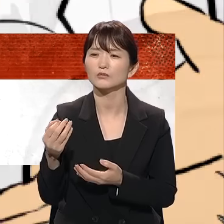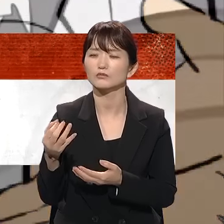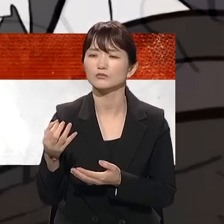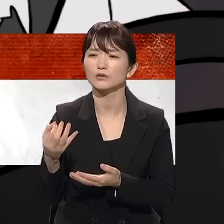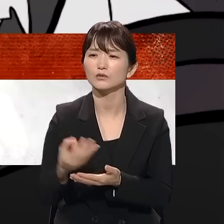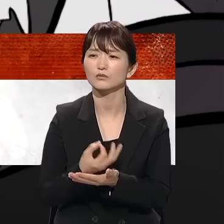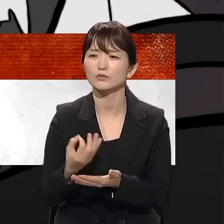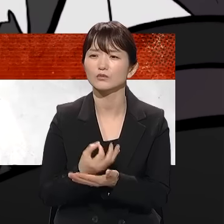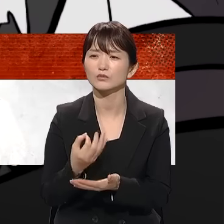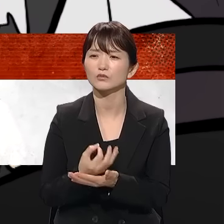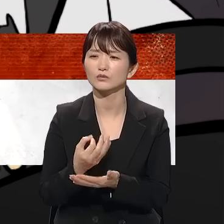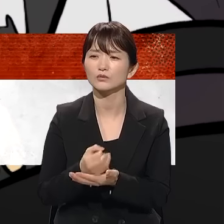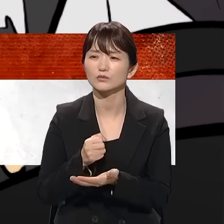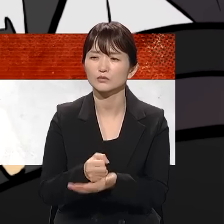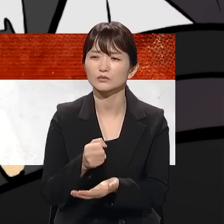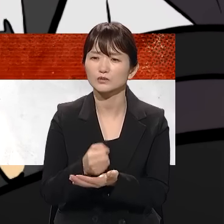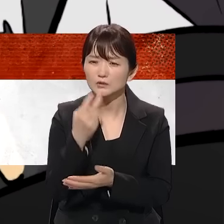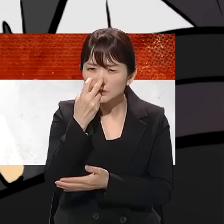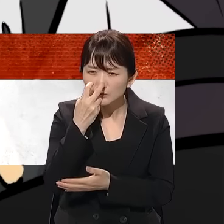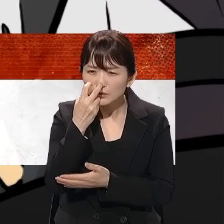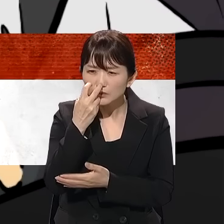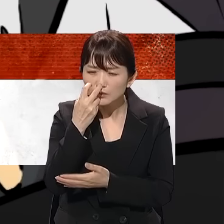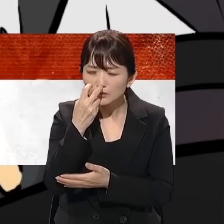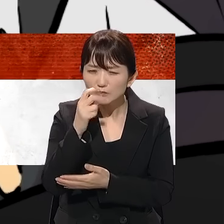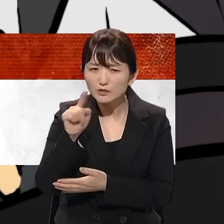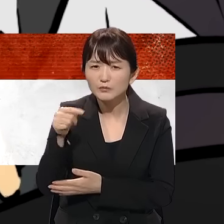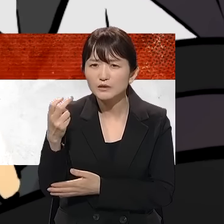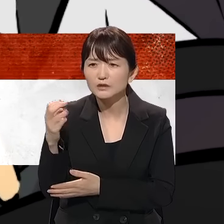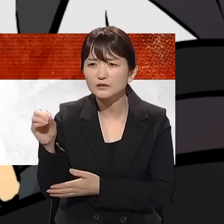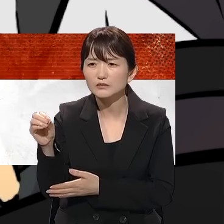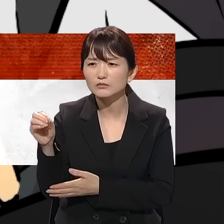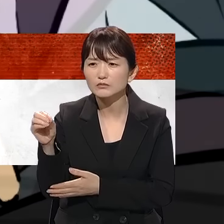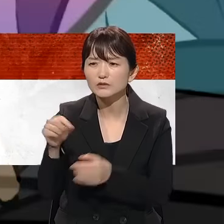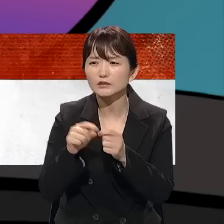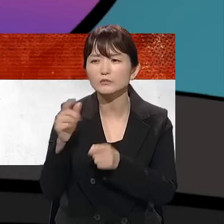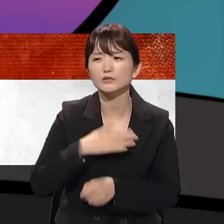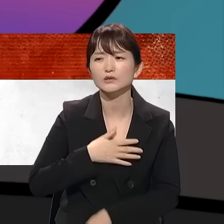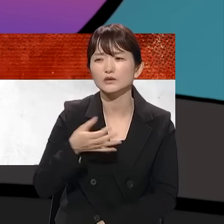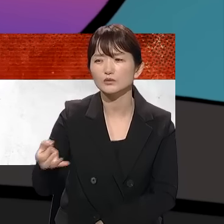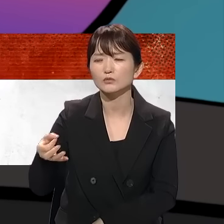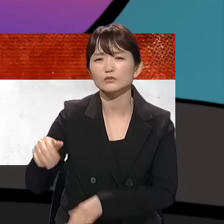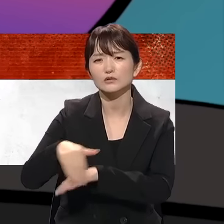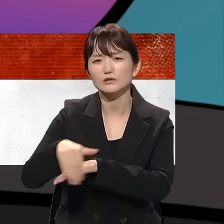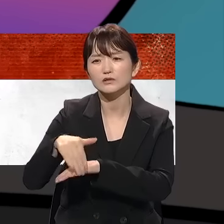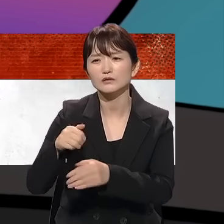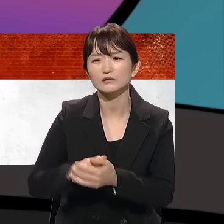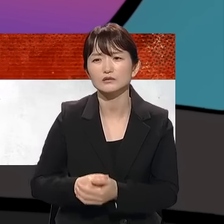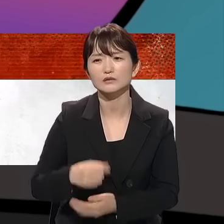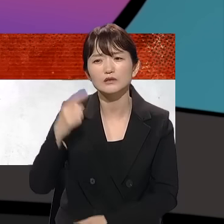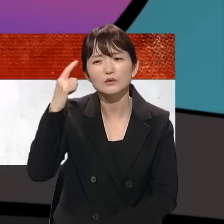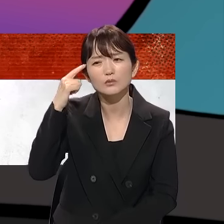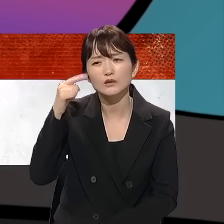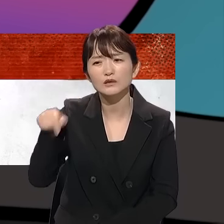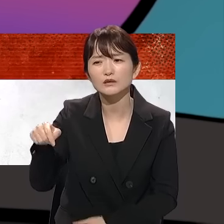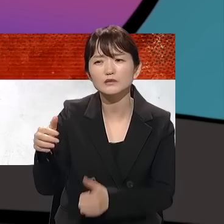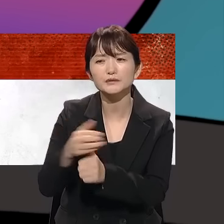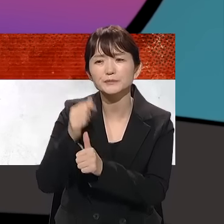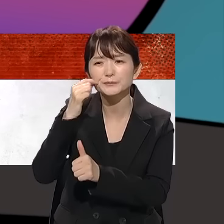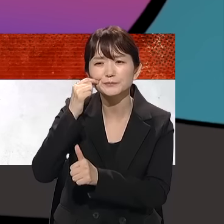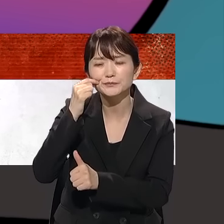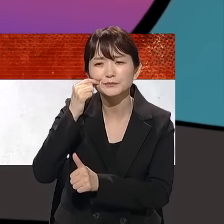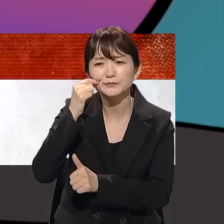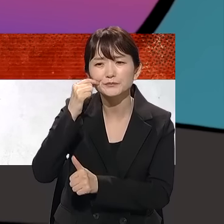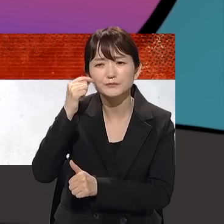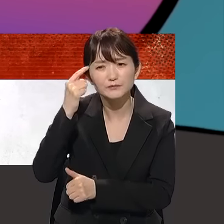봤을 때가 120만 원을 벌어올 때였어요 그니까 제 돈으로 그걸 다 다닌 거예요 이거를 왜 못 잡냐고 물어보니까 아마 못 잡을 거라 그러더